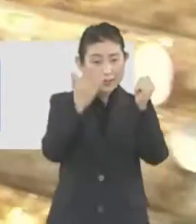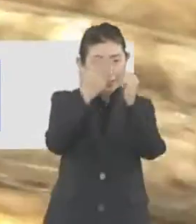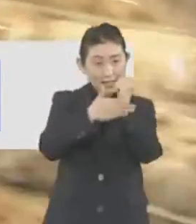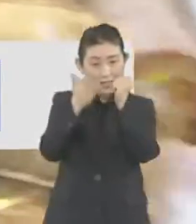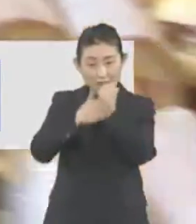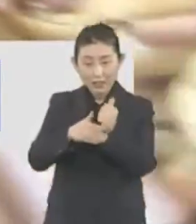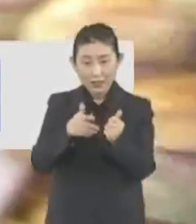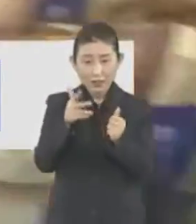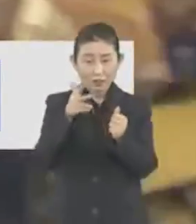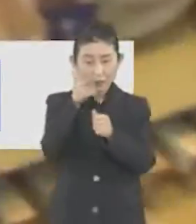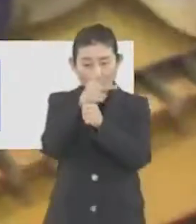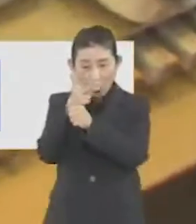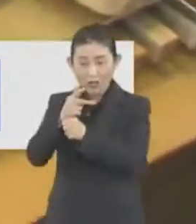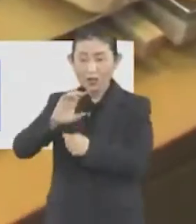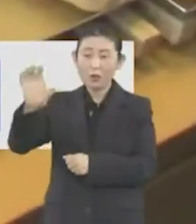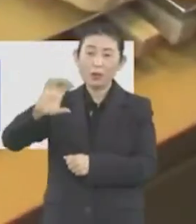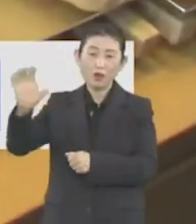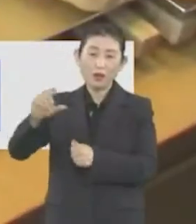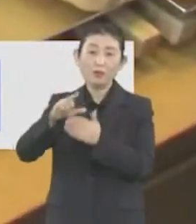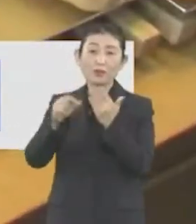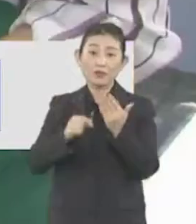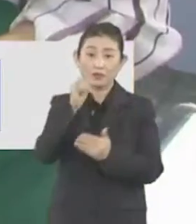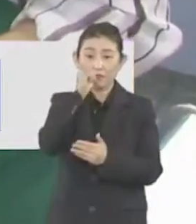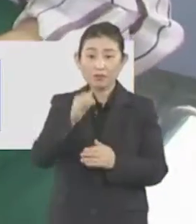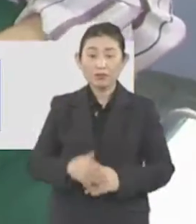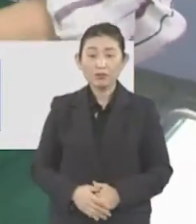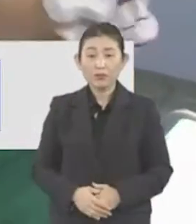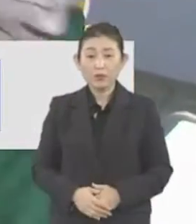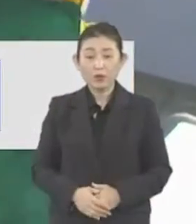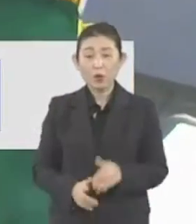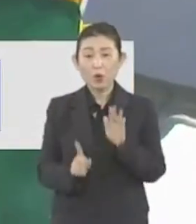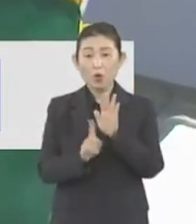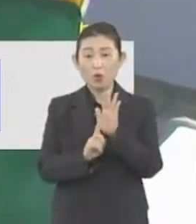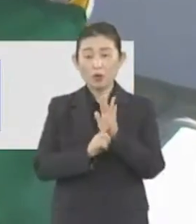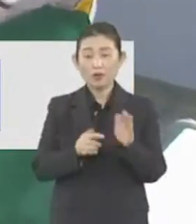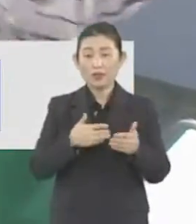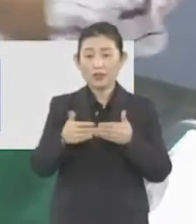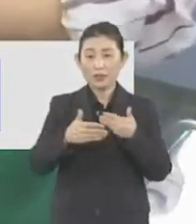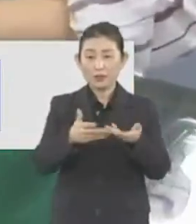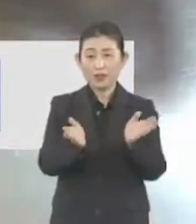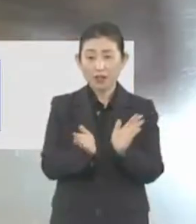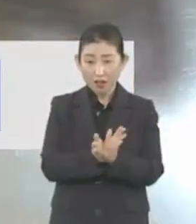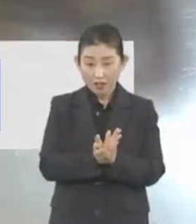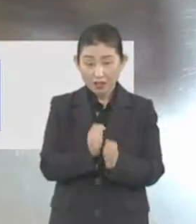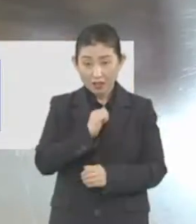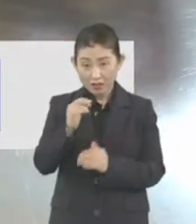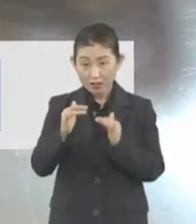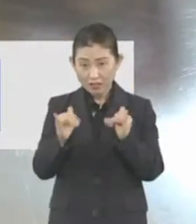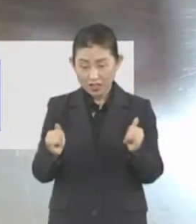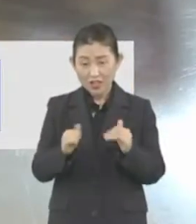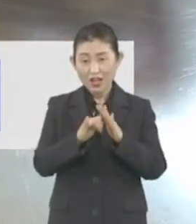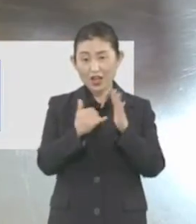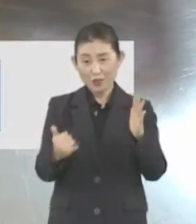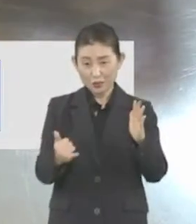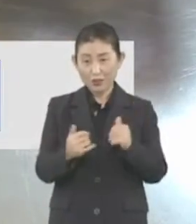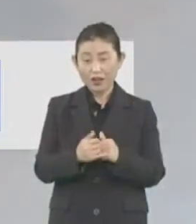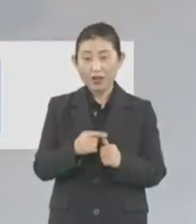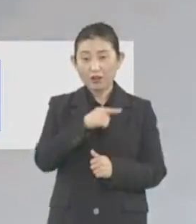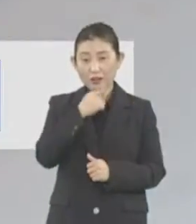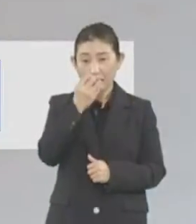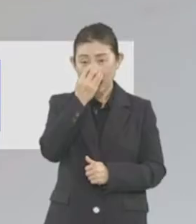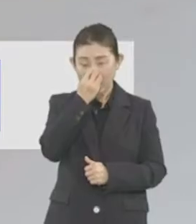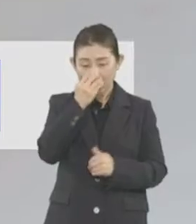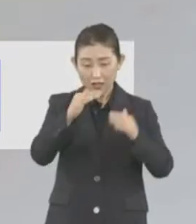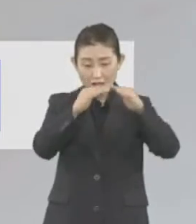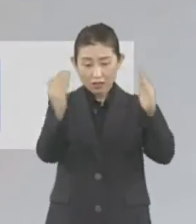올리는 빵 지 술래 이벤트도 이어집니다 또 홍보 체험단 도 모집해 전정 된 주민들은 가족단위로 딸기 농장을